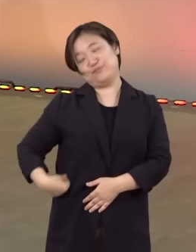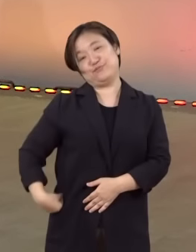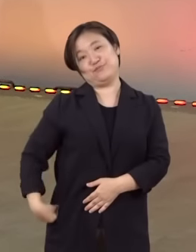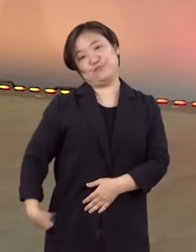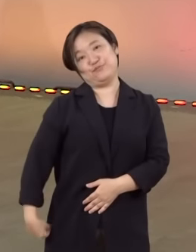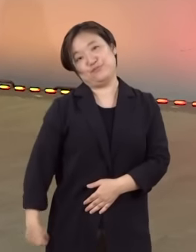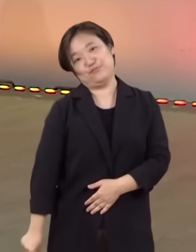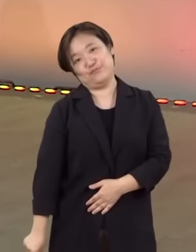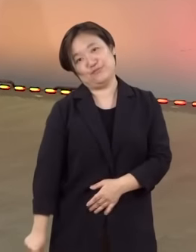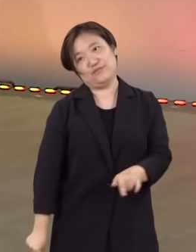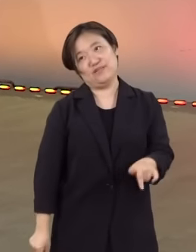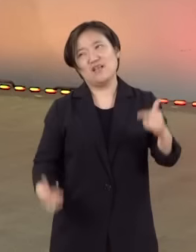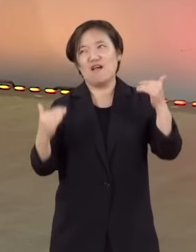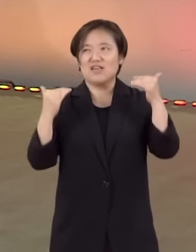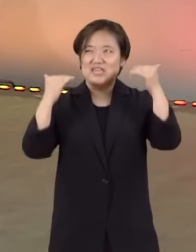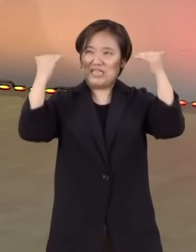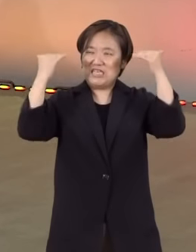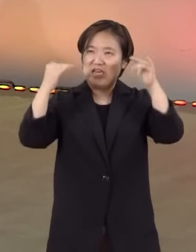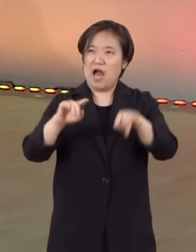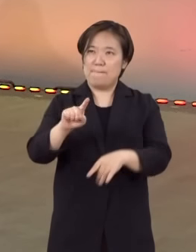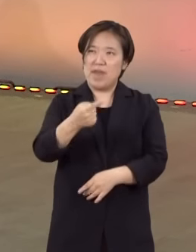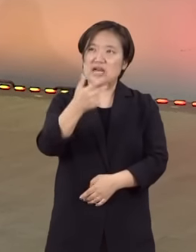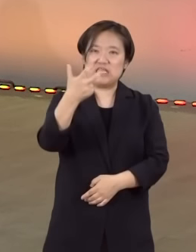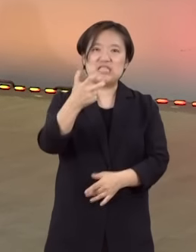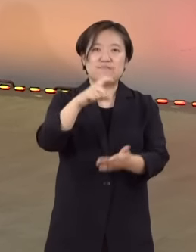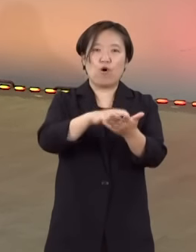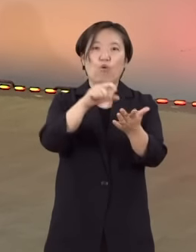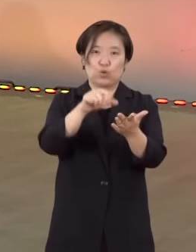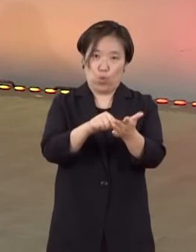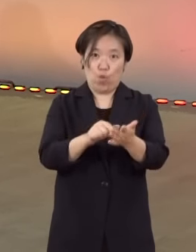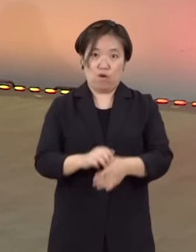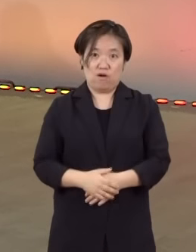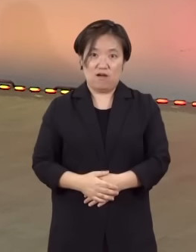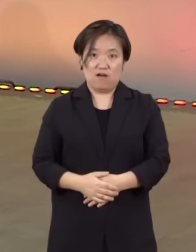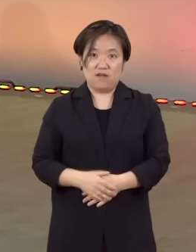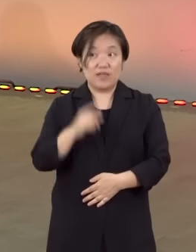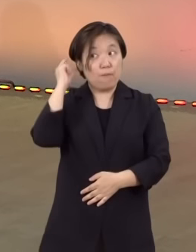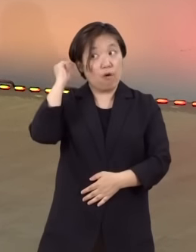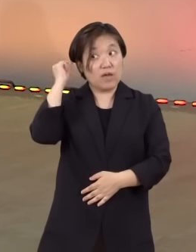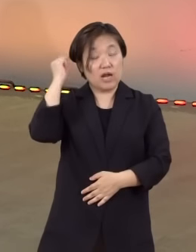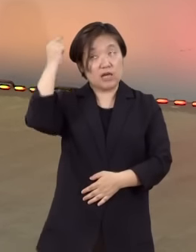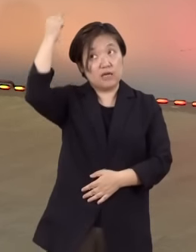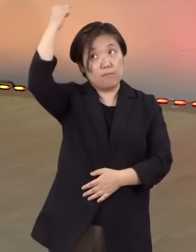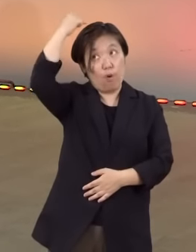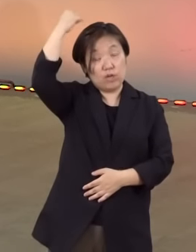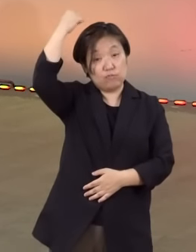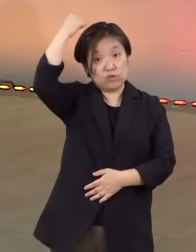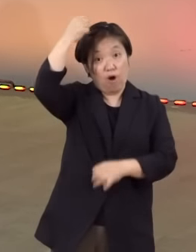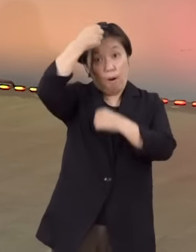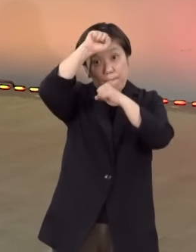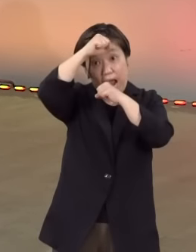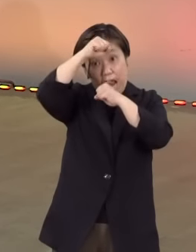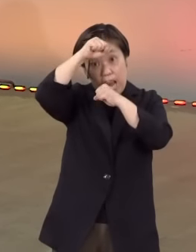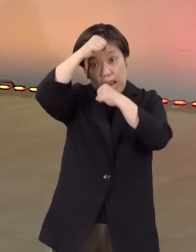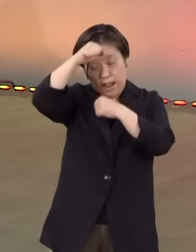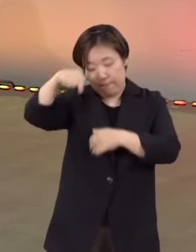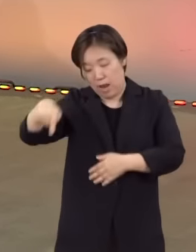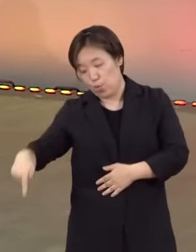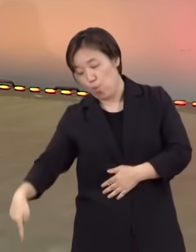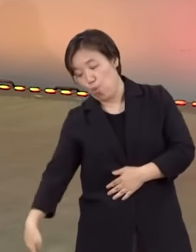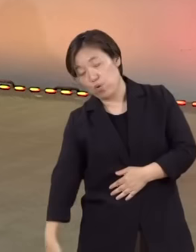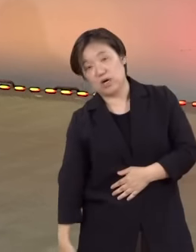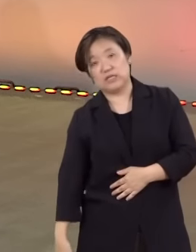170cm 키에 머리부터 발끝까지 거의 발목 복숭아뼈까지